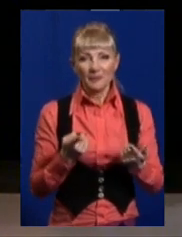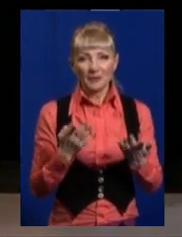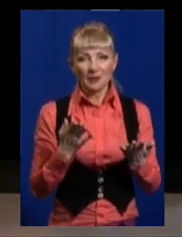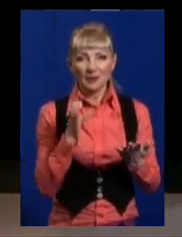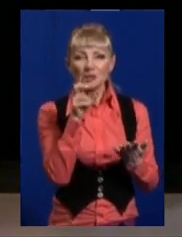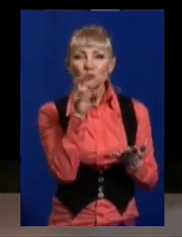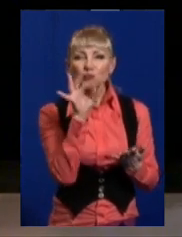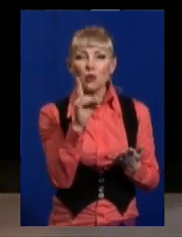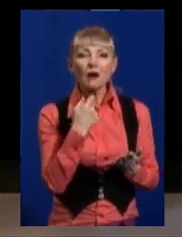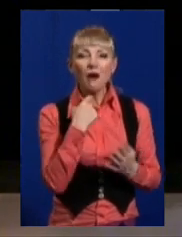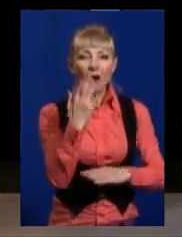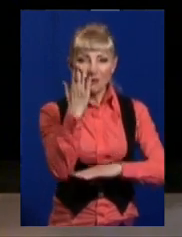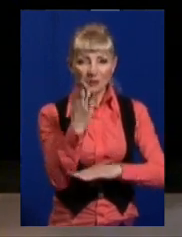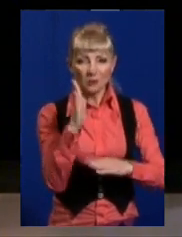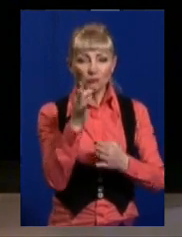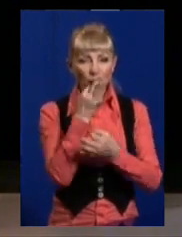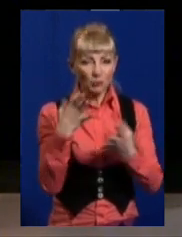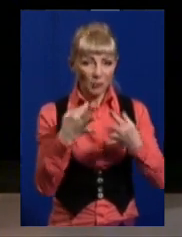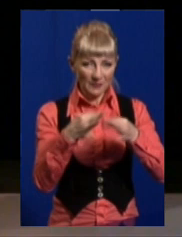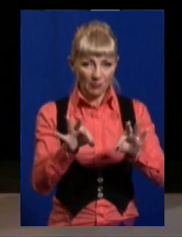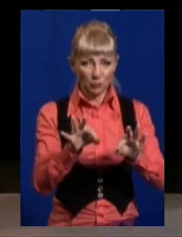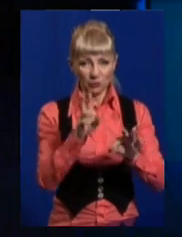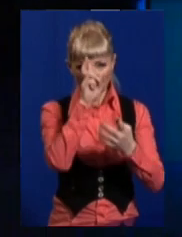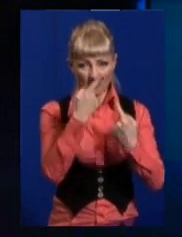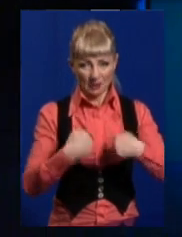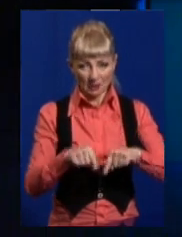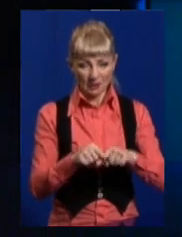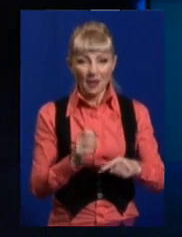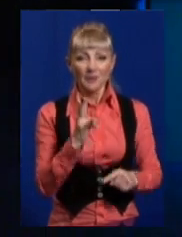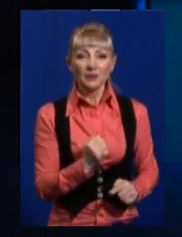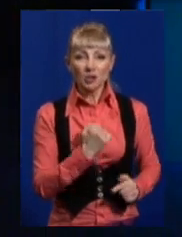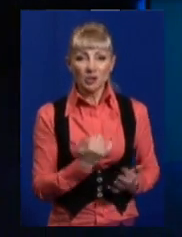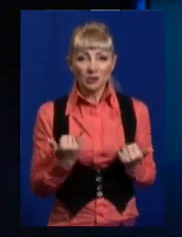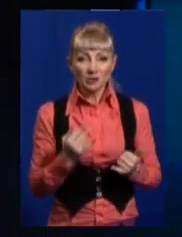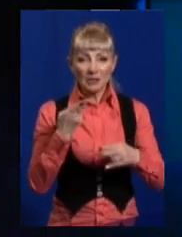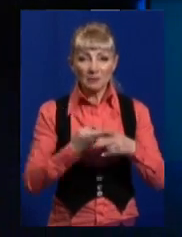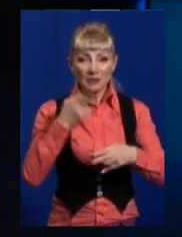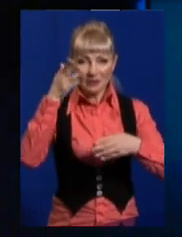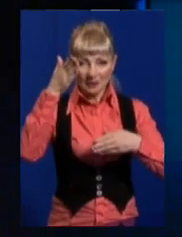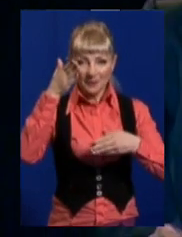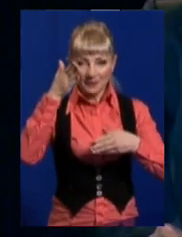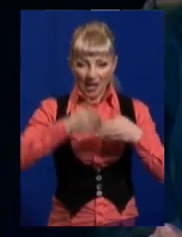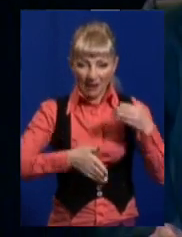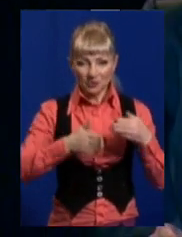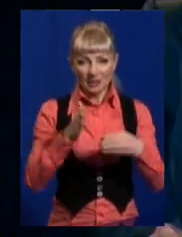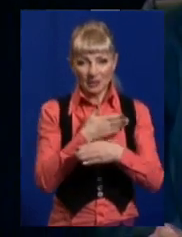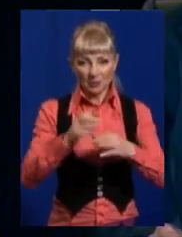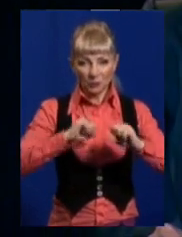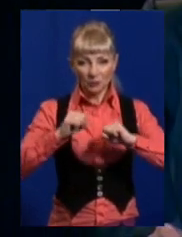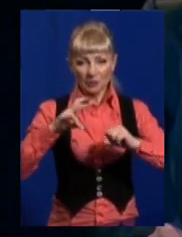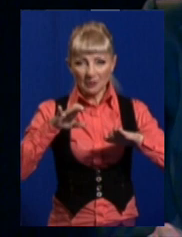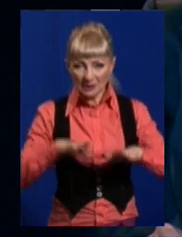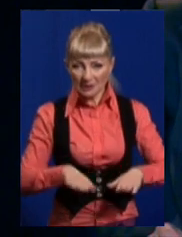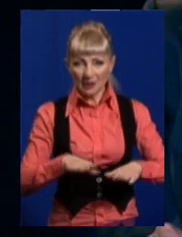у будь-якому демократичному процесі. Але, на жаль, наразі, от без завершення децентралізації, це іноді виглядає